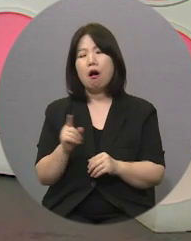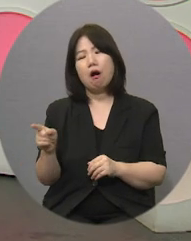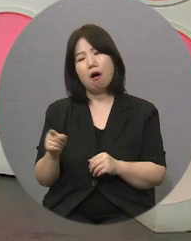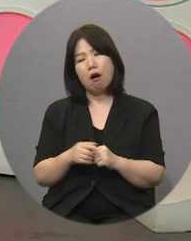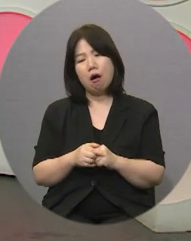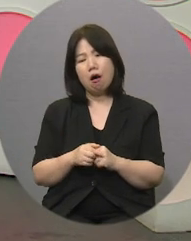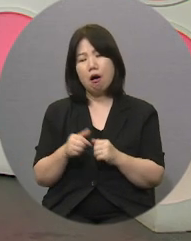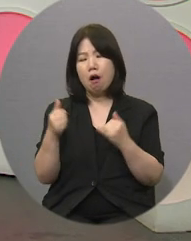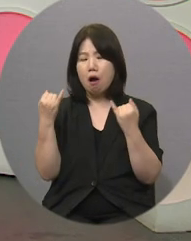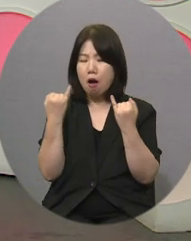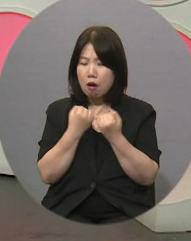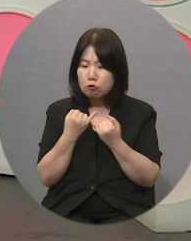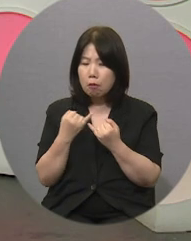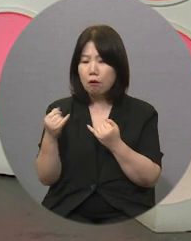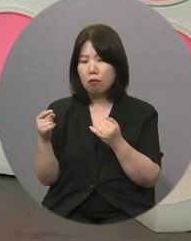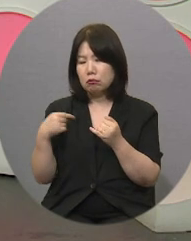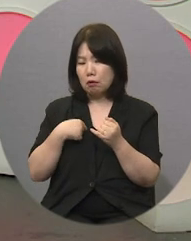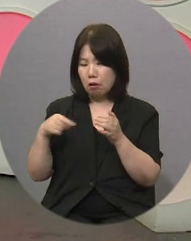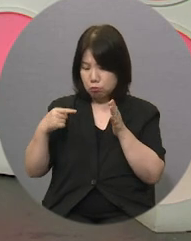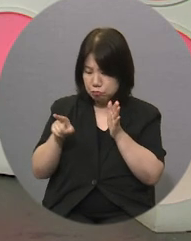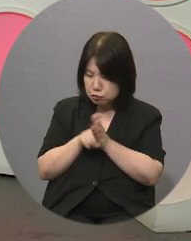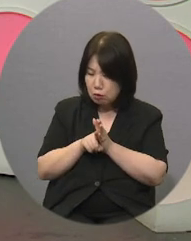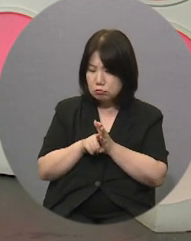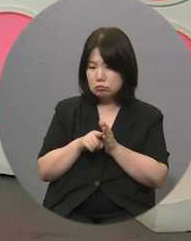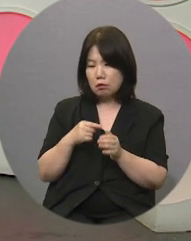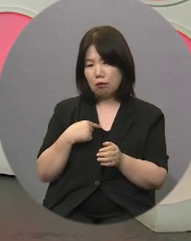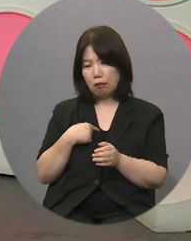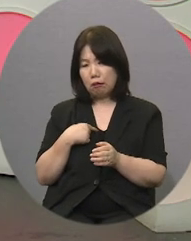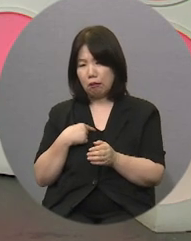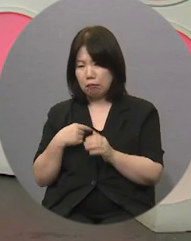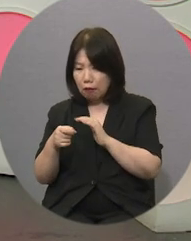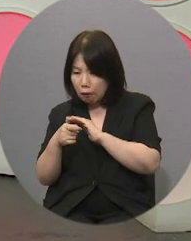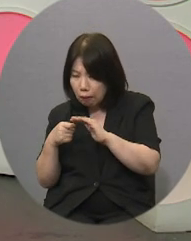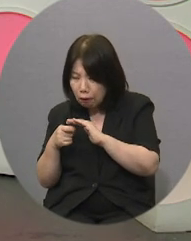신뢰를 도둑질했다는 사실에 슬펐습니다.